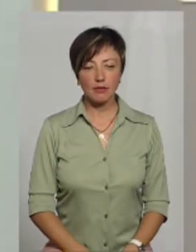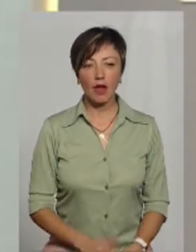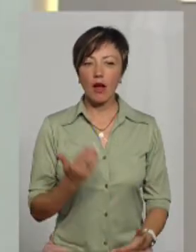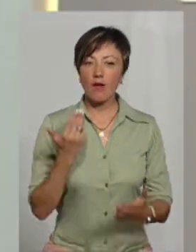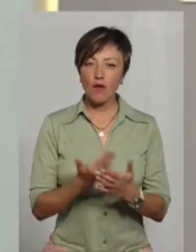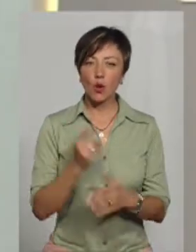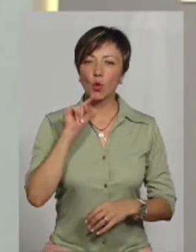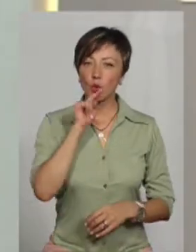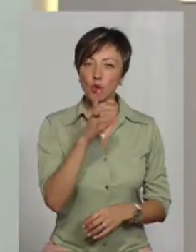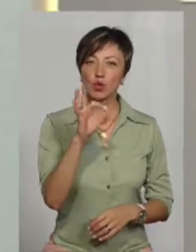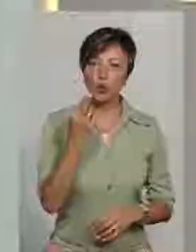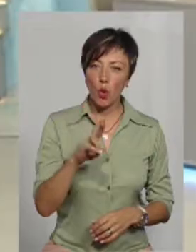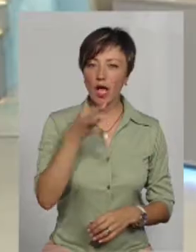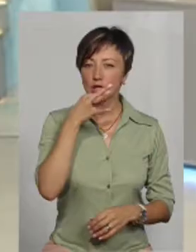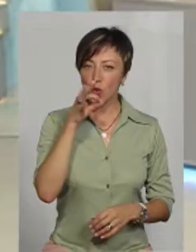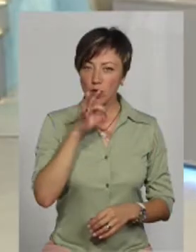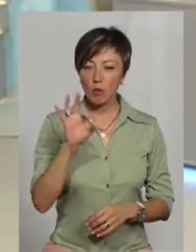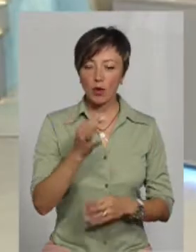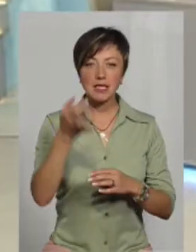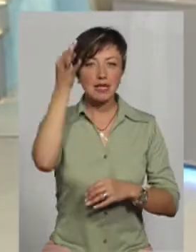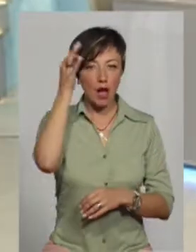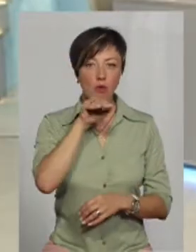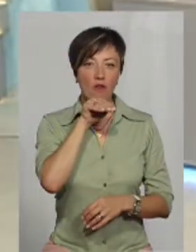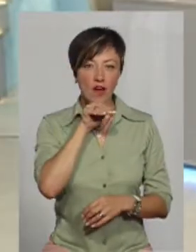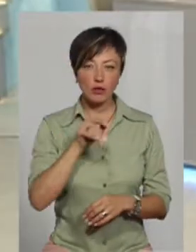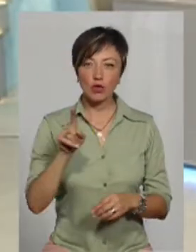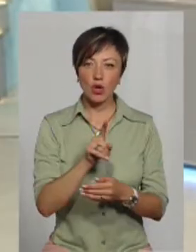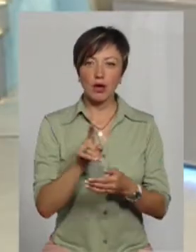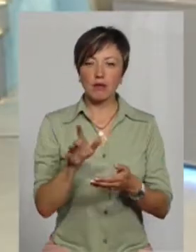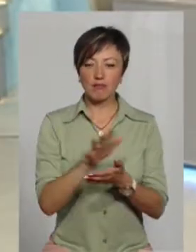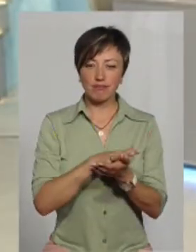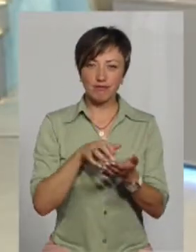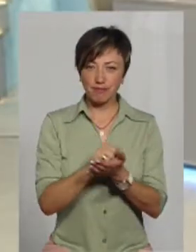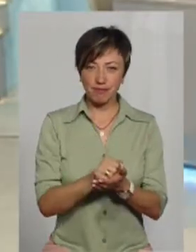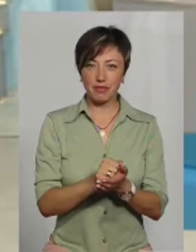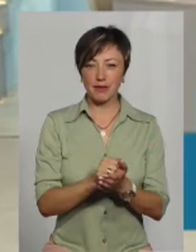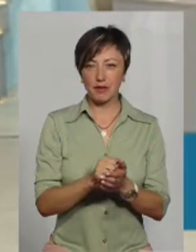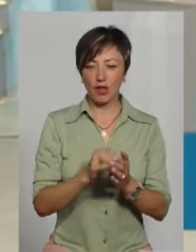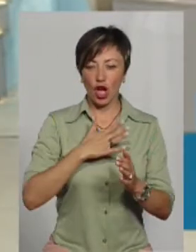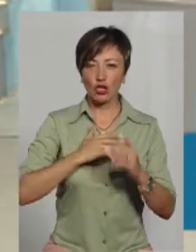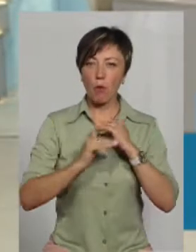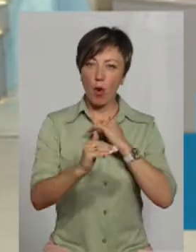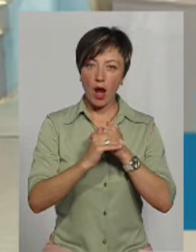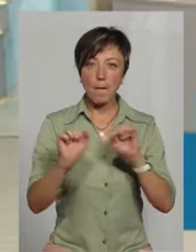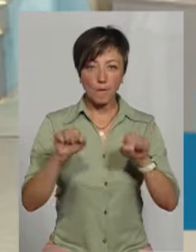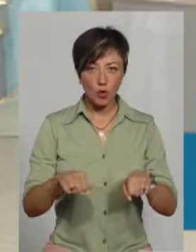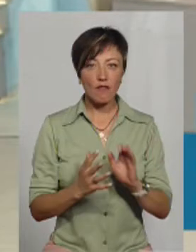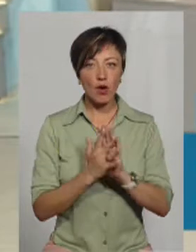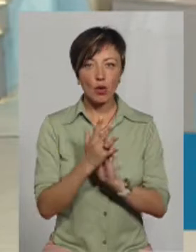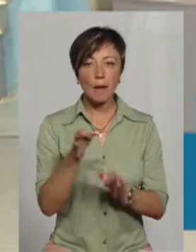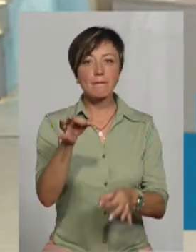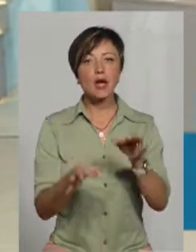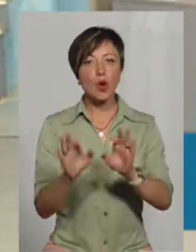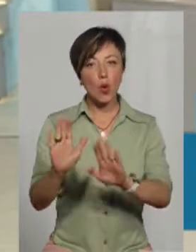От кукурудза, соя, соняшник, про які згадував професор, що вони здебільшого вирощуються на наших полях. А можуть вони вирощуватись